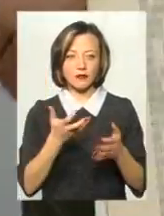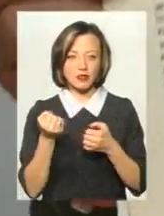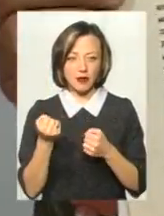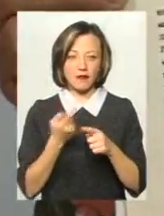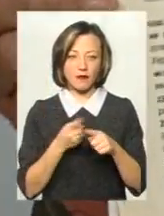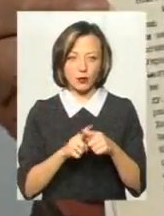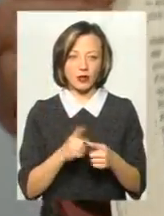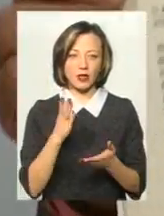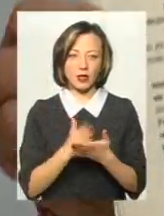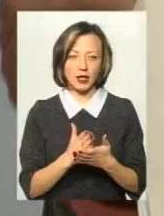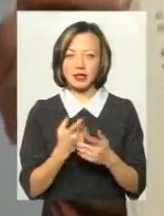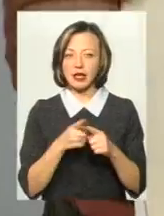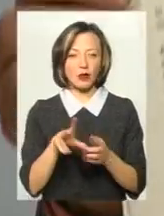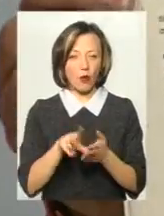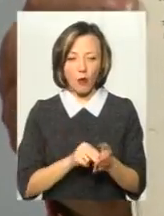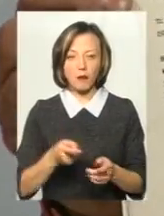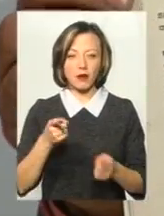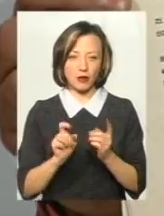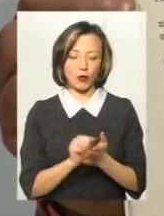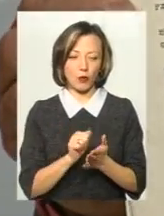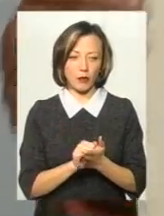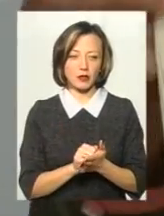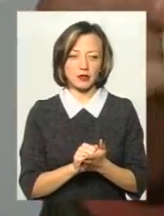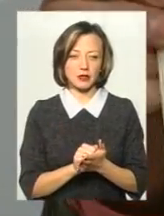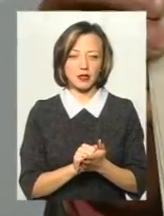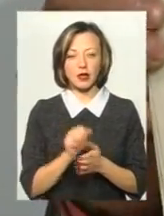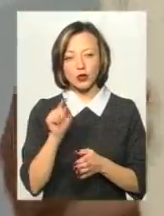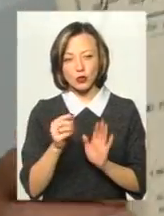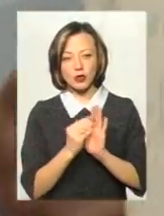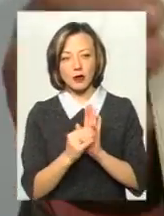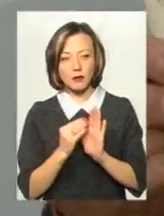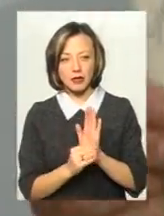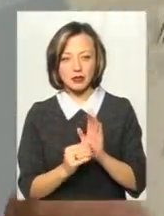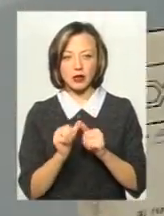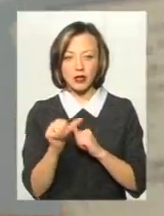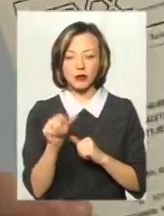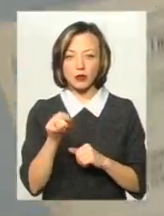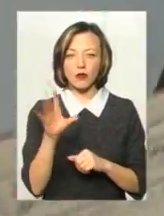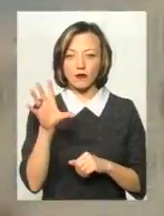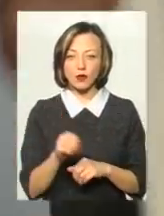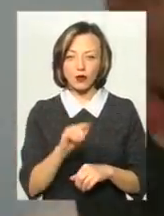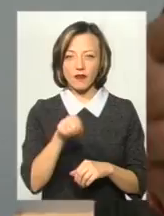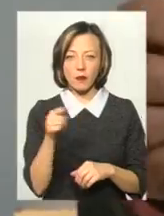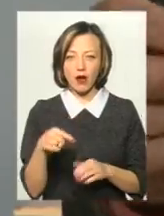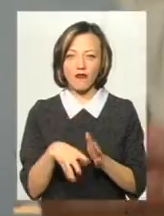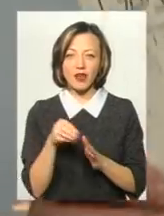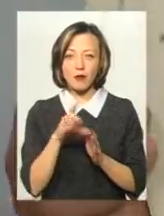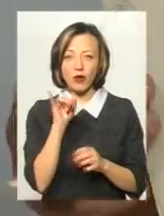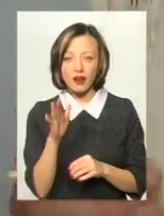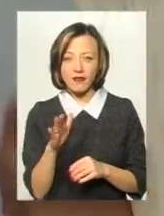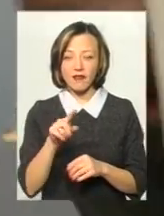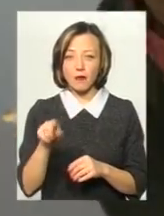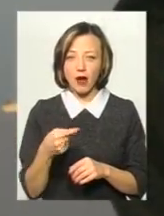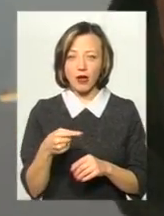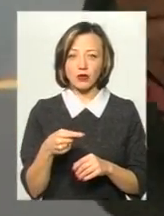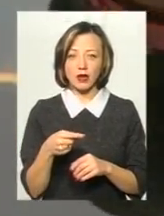і от вона в мене є. Це не копія, це документ. Так отут написано ще, крім того всього, що вони вимагають виборів, що вони